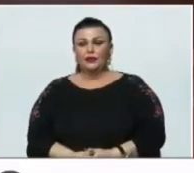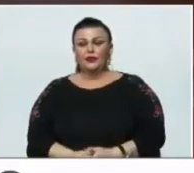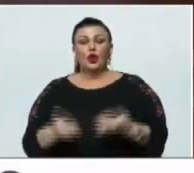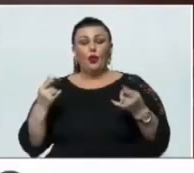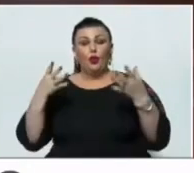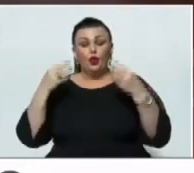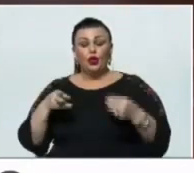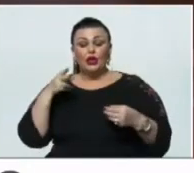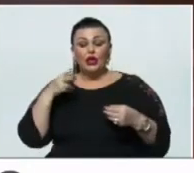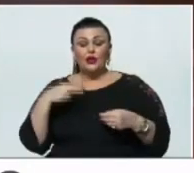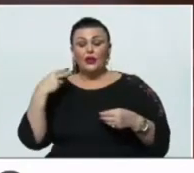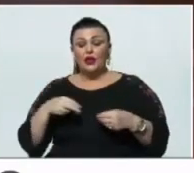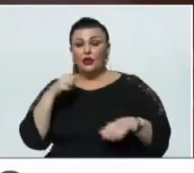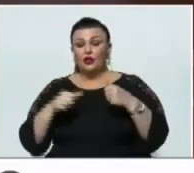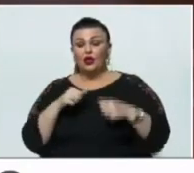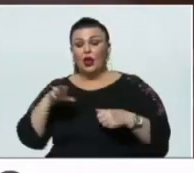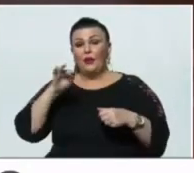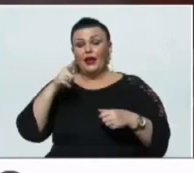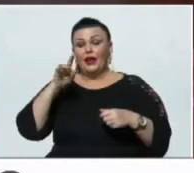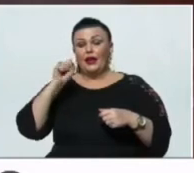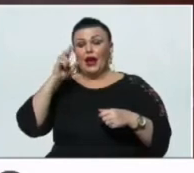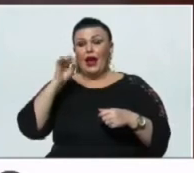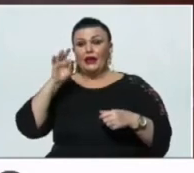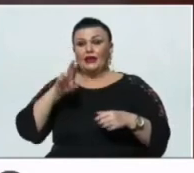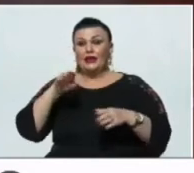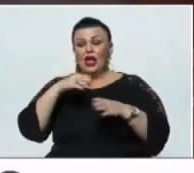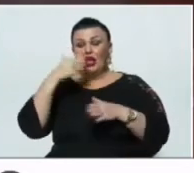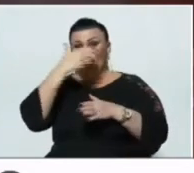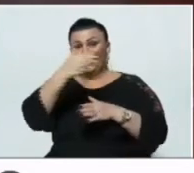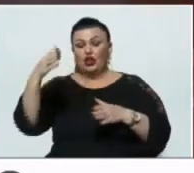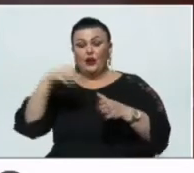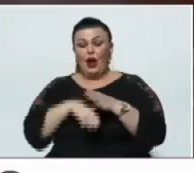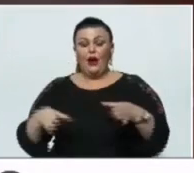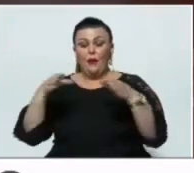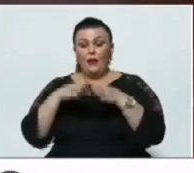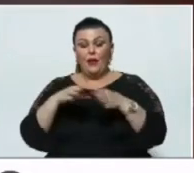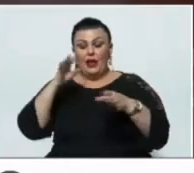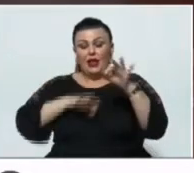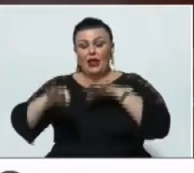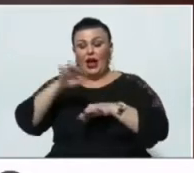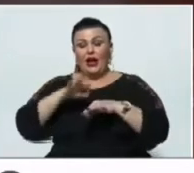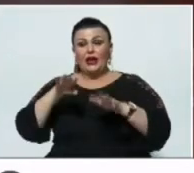Bugün 2020-ci il üzrə Miqrasiya Könüllüsü İctimai Birliyi tərəfindən həyata keçirilən layihələrin